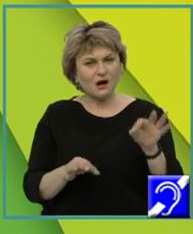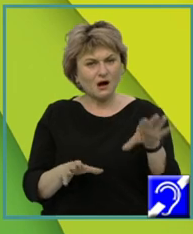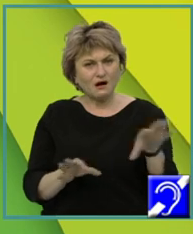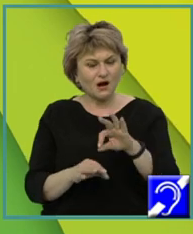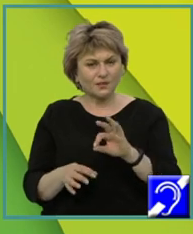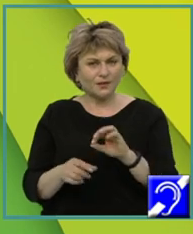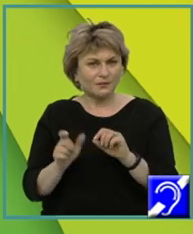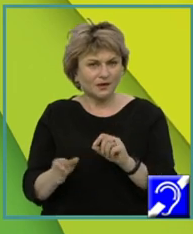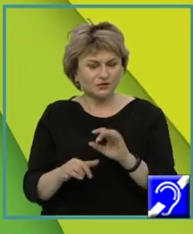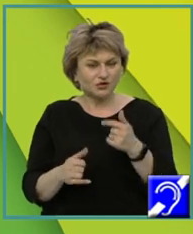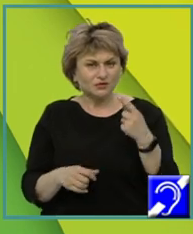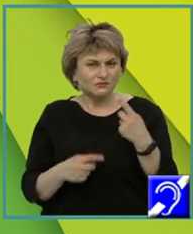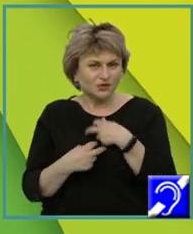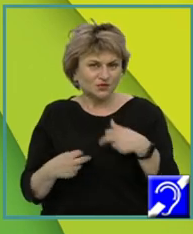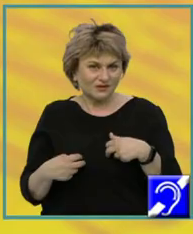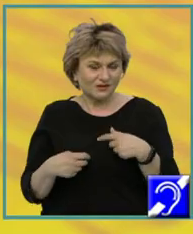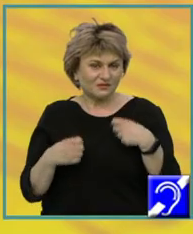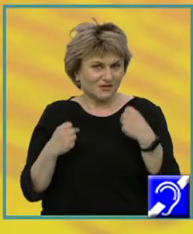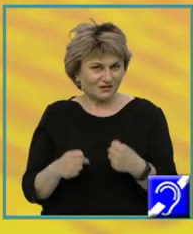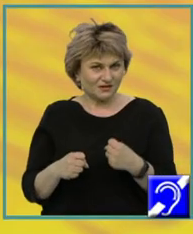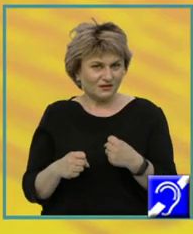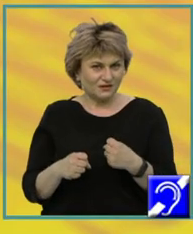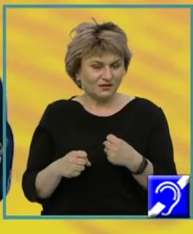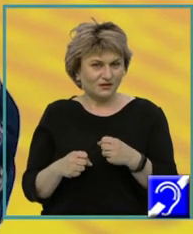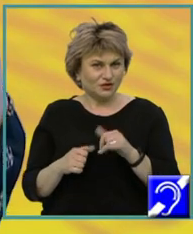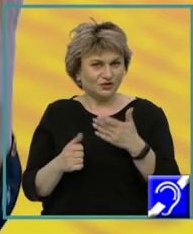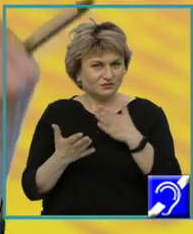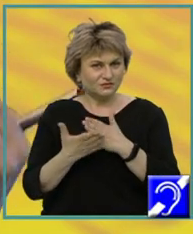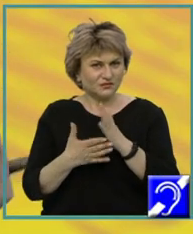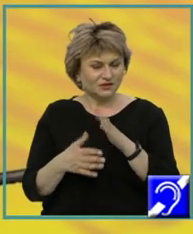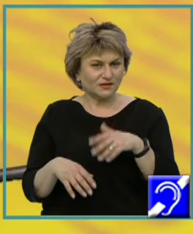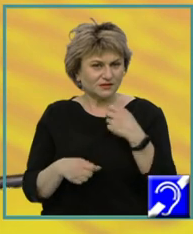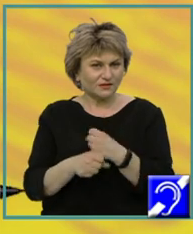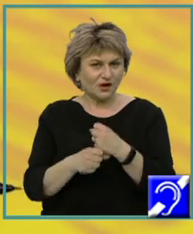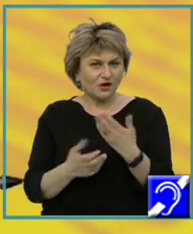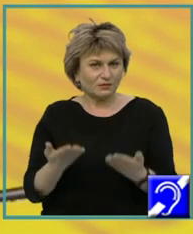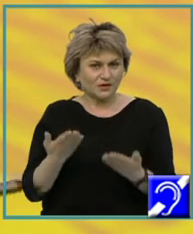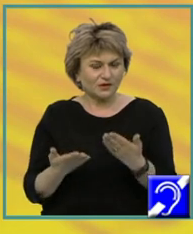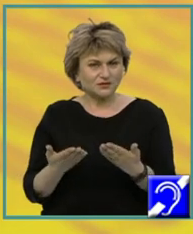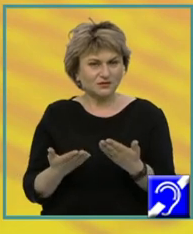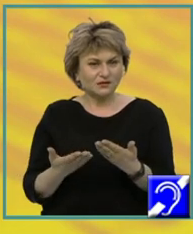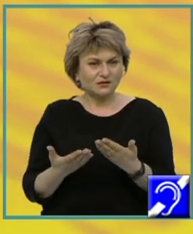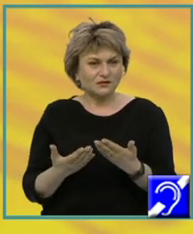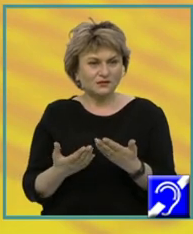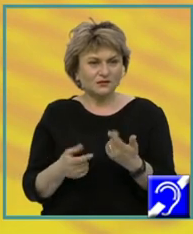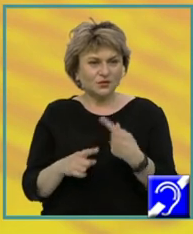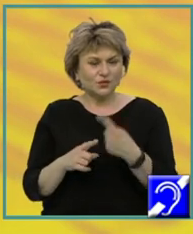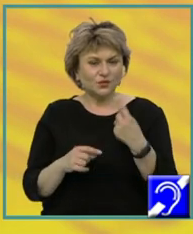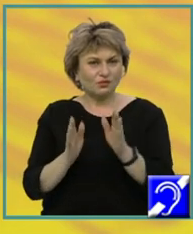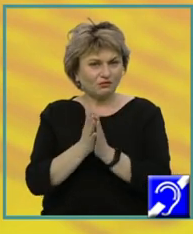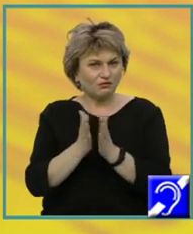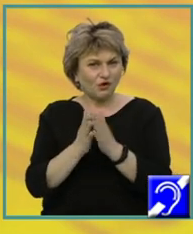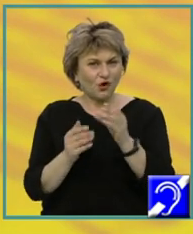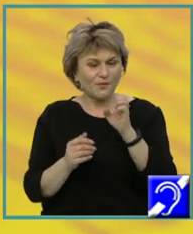și de judecat este mai greu mereu aș vrea să aveți în vedere o comparație pe care aș putea Fă o face cu un roman